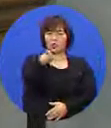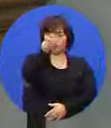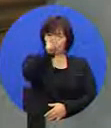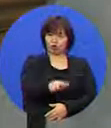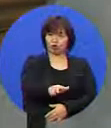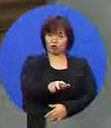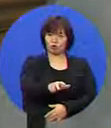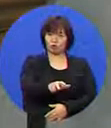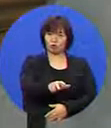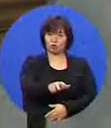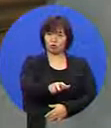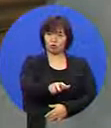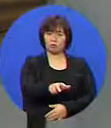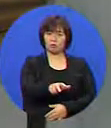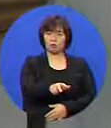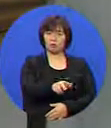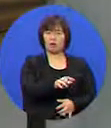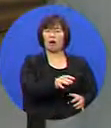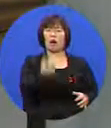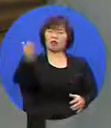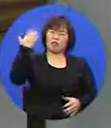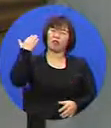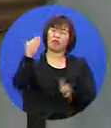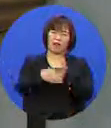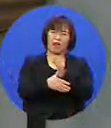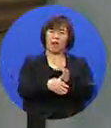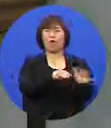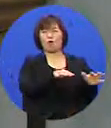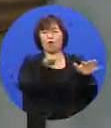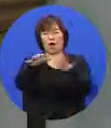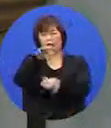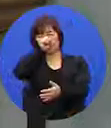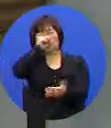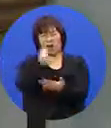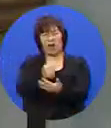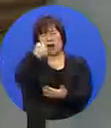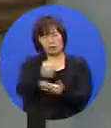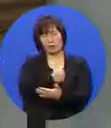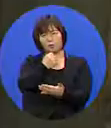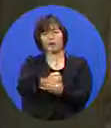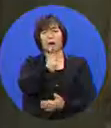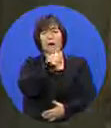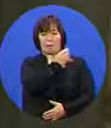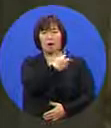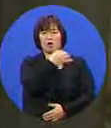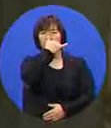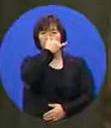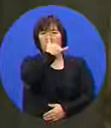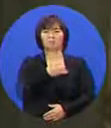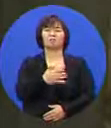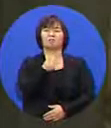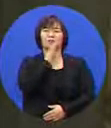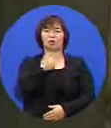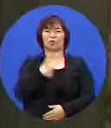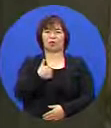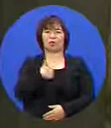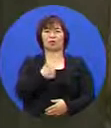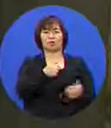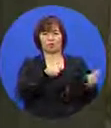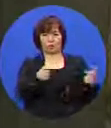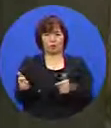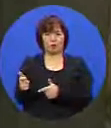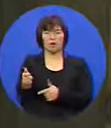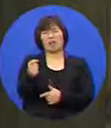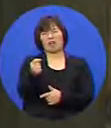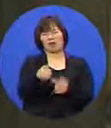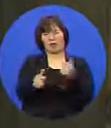이렇게 용기를 갖고 왔었더라면 하는 아쉬움을 또 나타내는 분들도 계시더라고요. 네, 저희들도